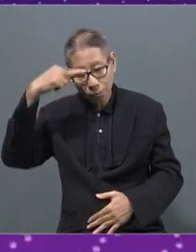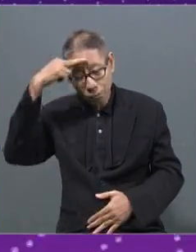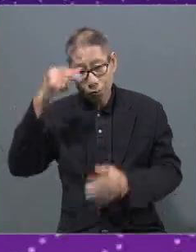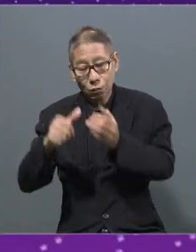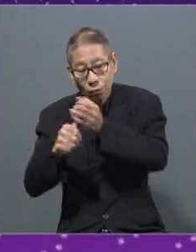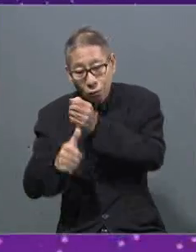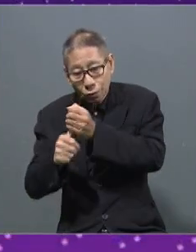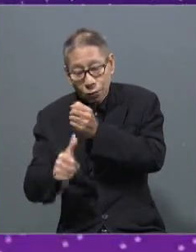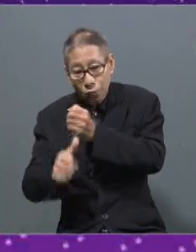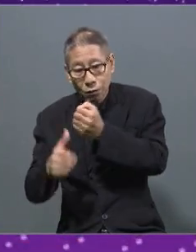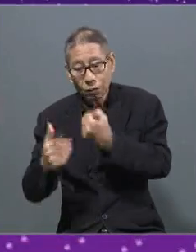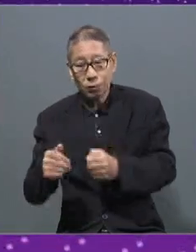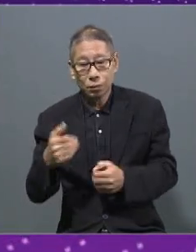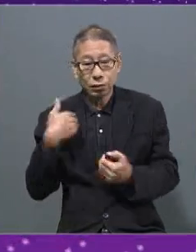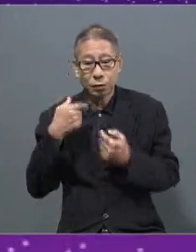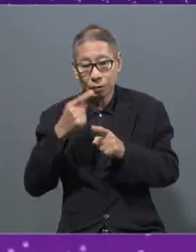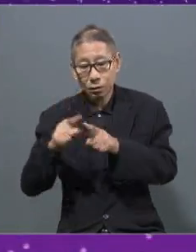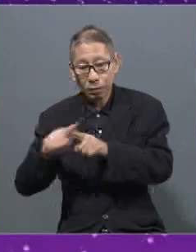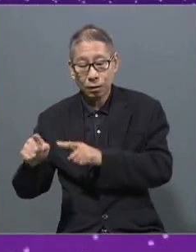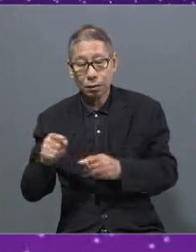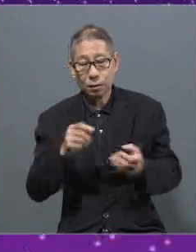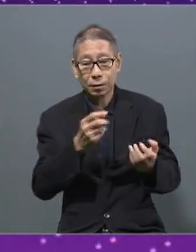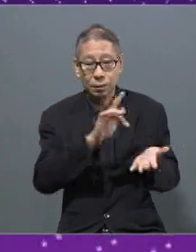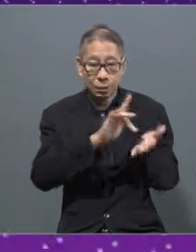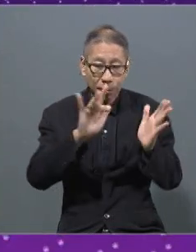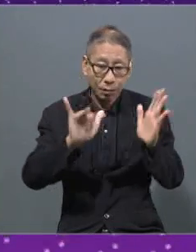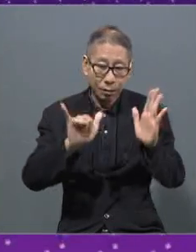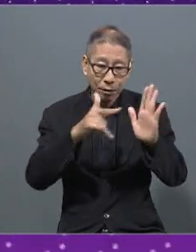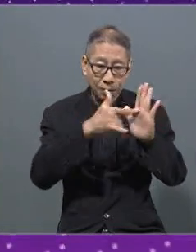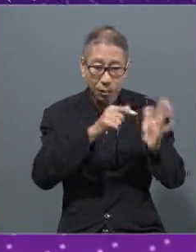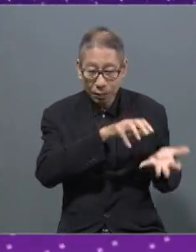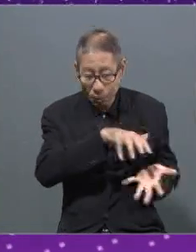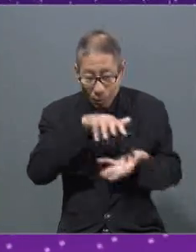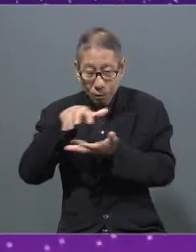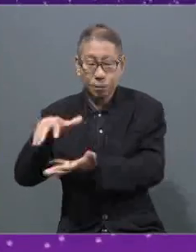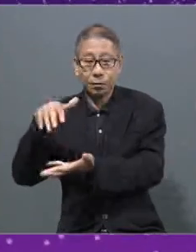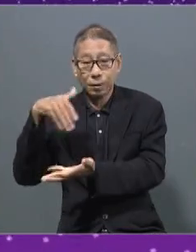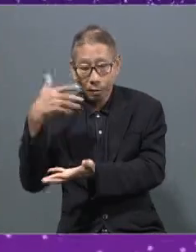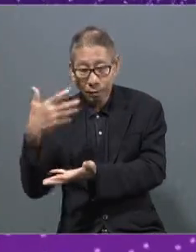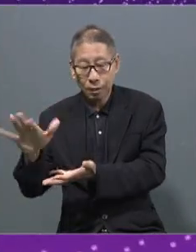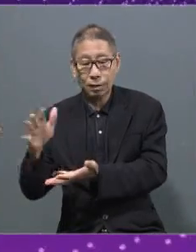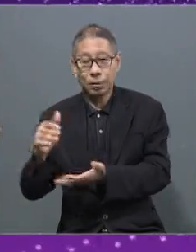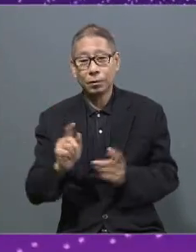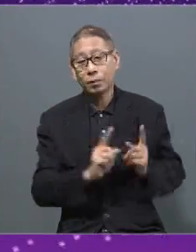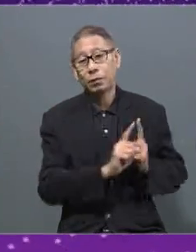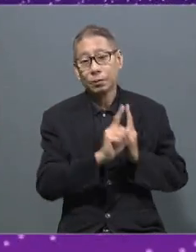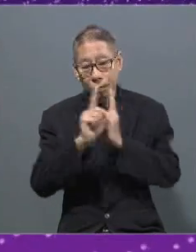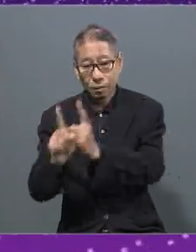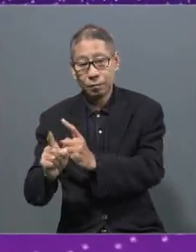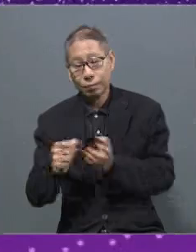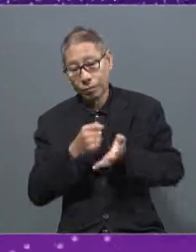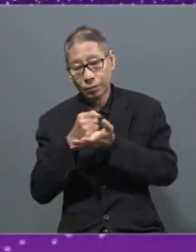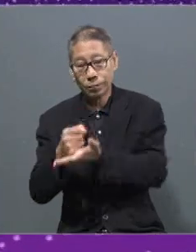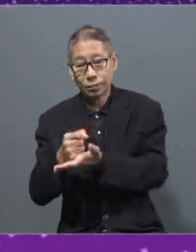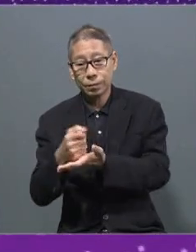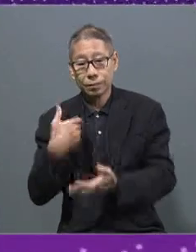ฉี่หนูอะไรเหล่านี้เนี่ยสิ่งเหล่านั้นตามไปละส่วนหนึ่งแล้วทีมก็ยังได้นำเวชภัณฑ์แล้วก็หยูกยาทั้งหลายตามไปอีกส่วนหนึ่งด้วย